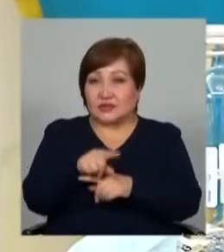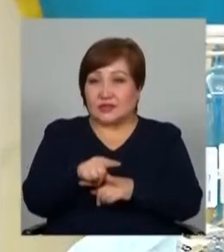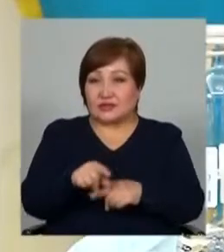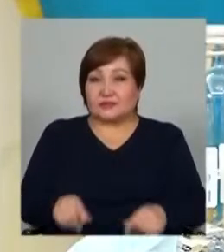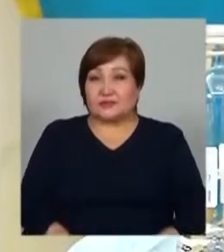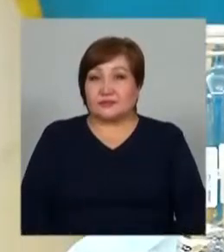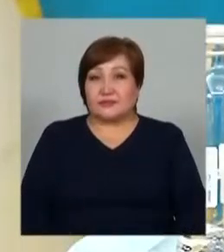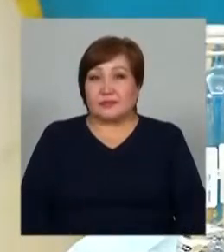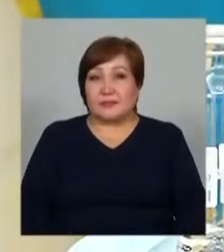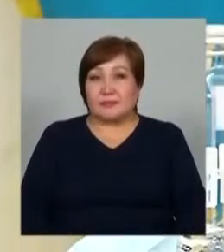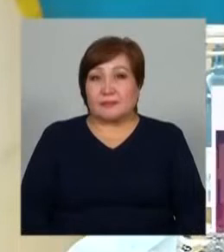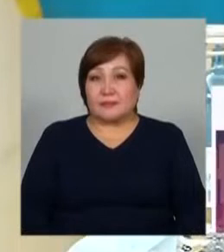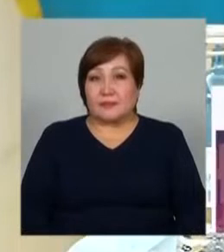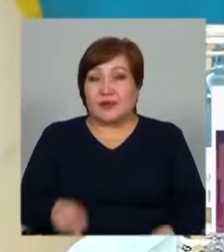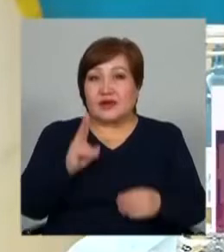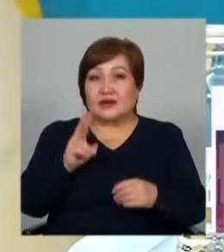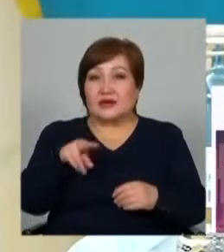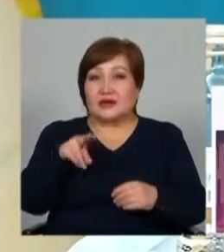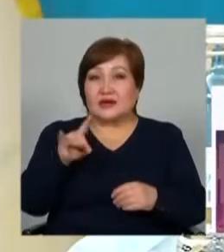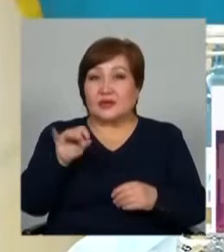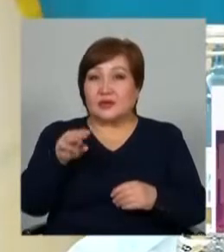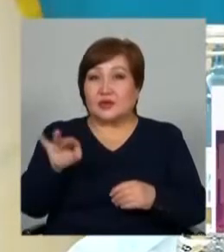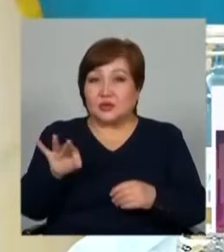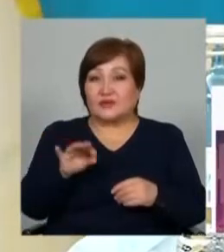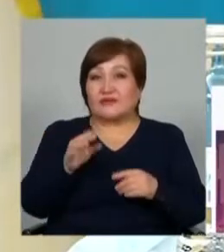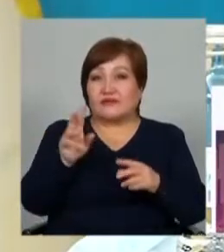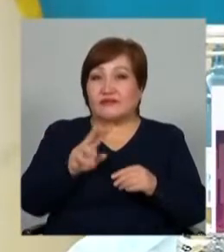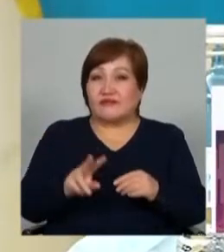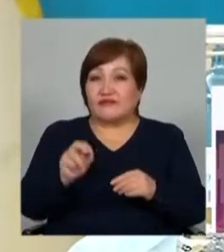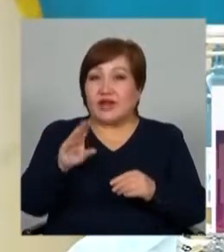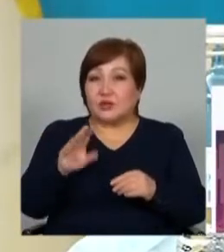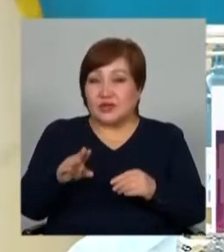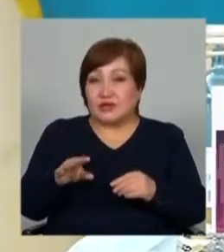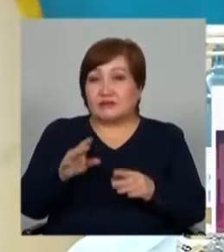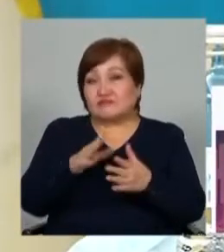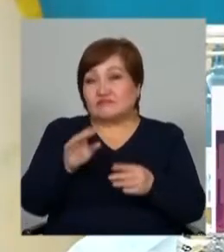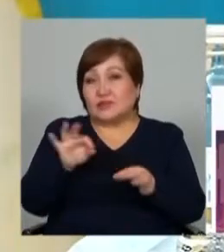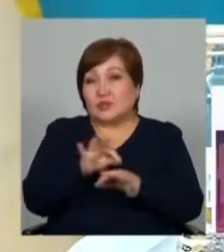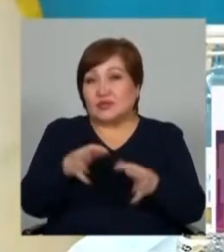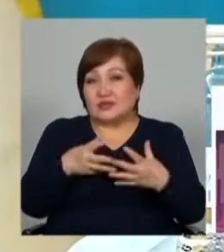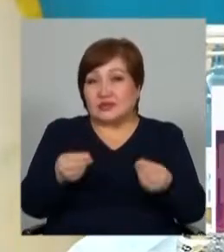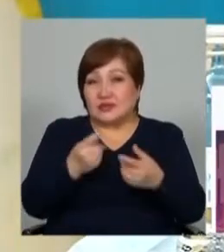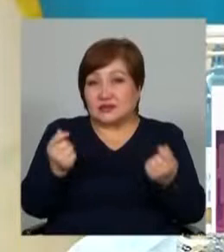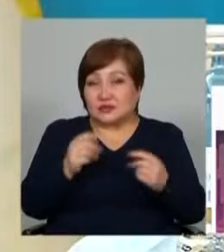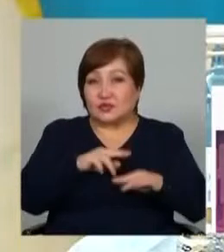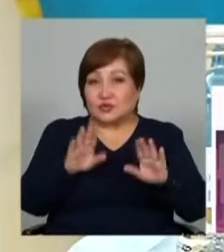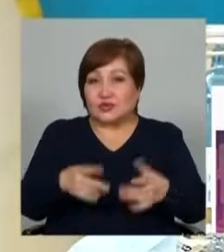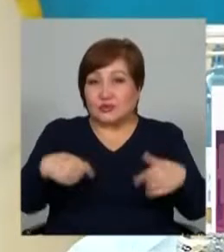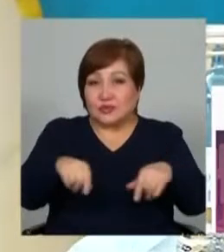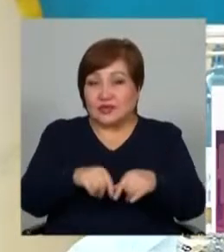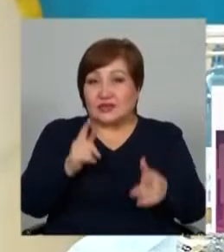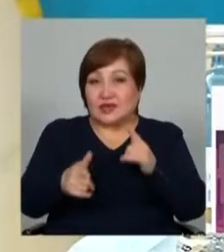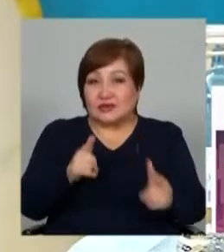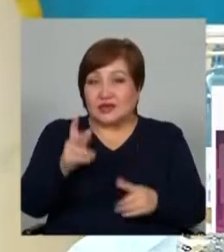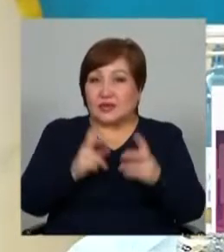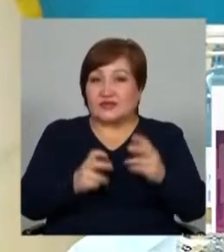роль цифрового майнинга. Криптовалюта өндірісінің әлеуметтік экономикалық әсері аз, жаппай жұмыс орындары құрылмайды, нақты өнім жоқ. Сонымен қатар